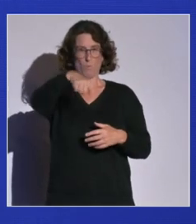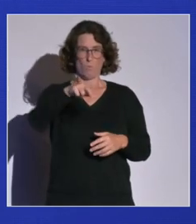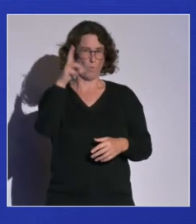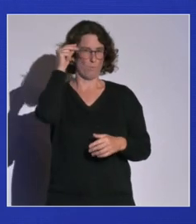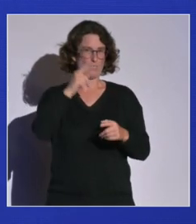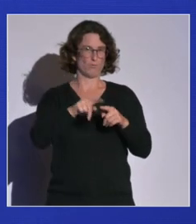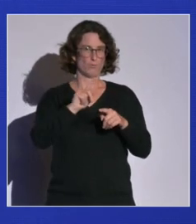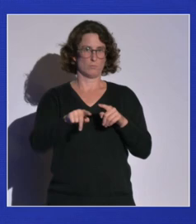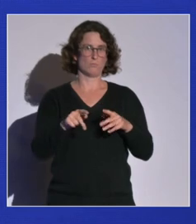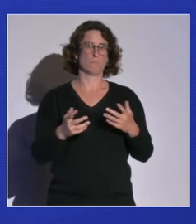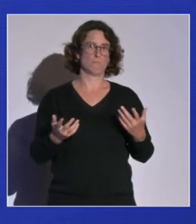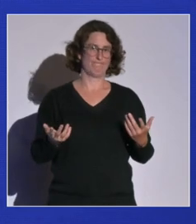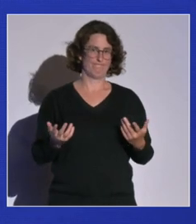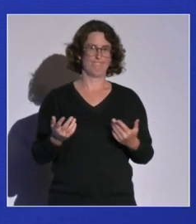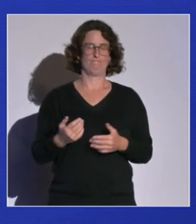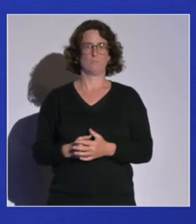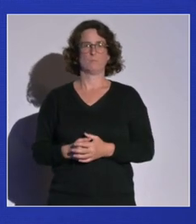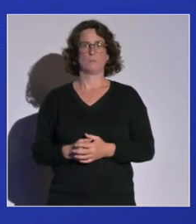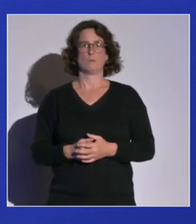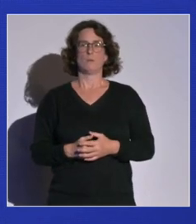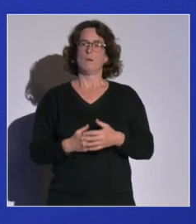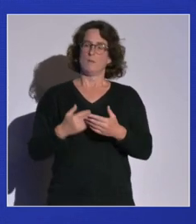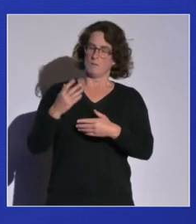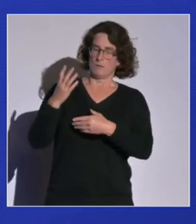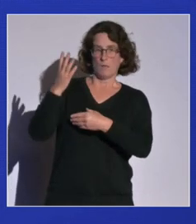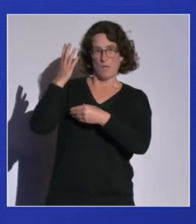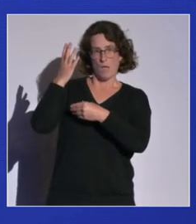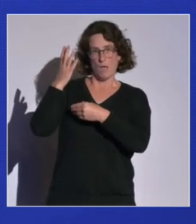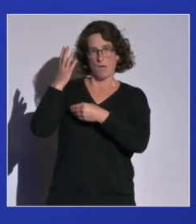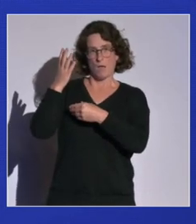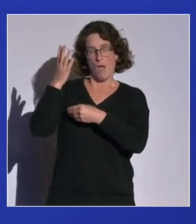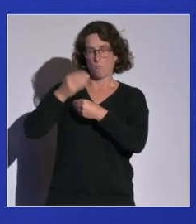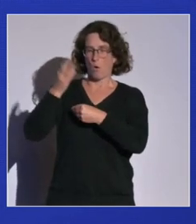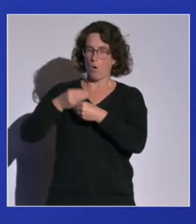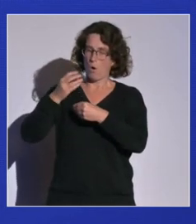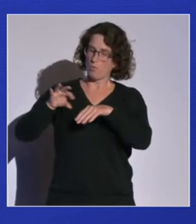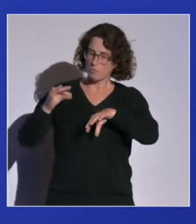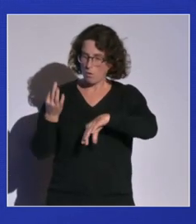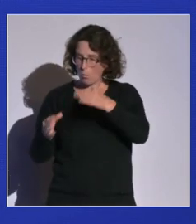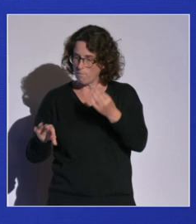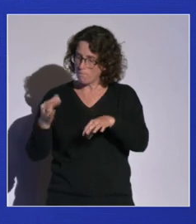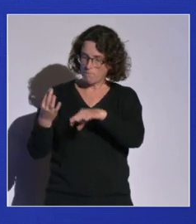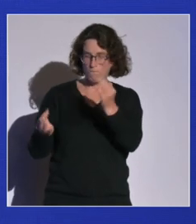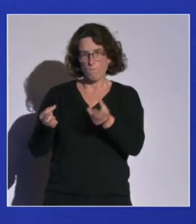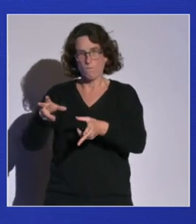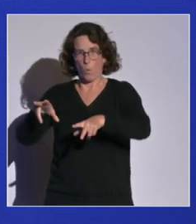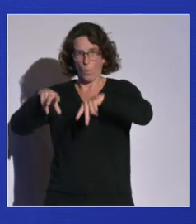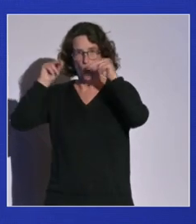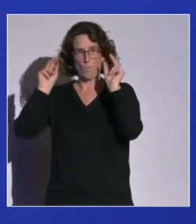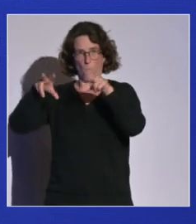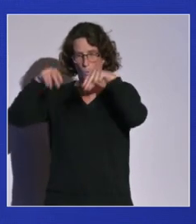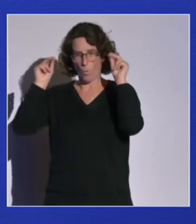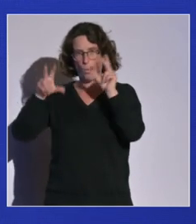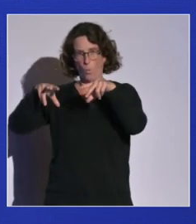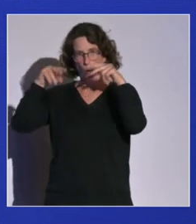capacité d'absorption, d'apprendre, de découvrir les choses, selon qu'on les